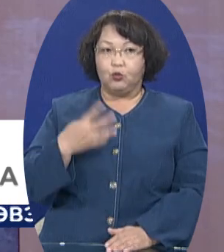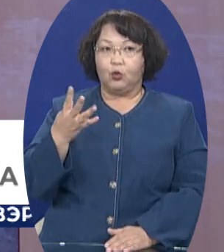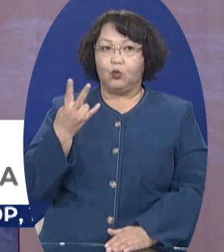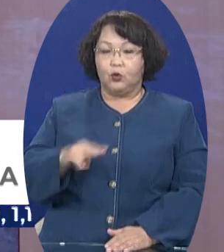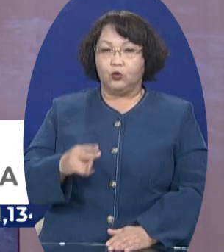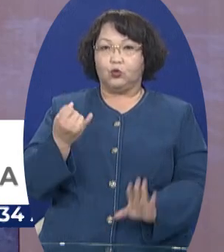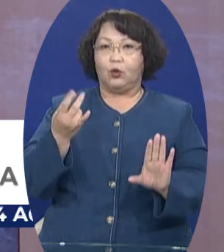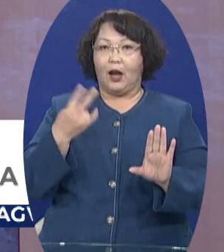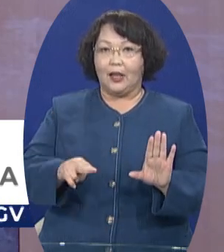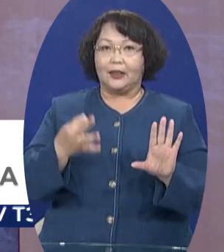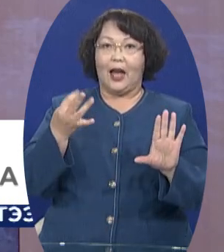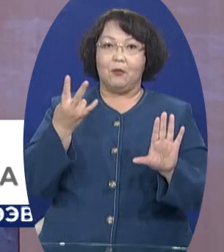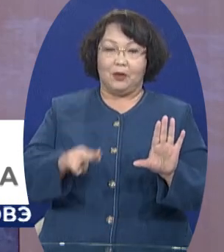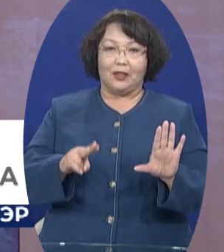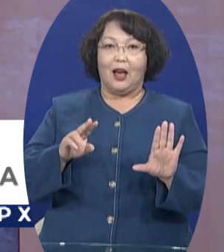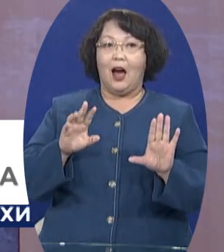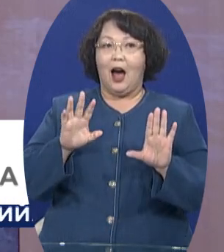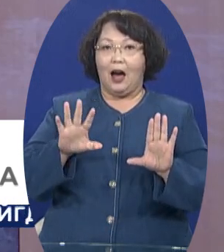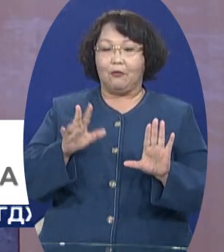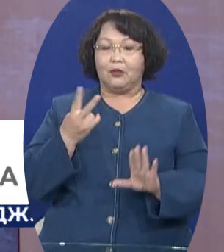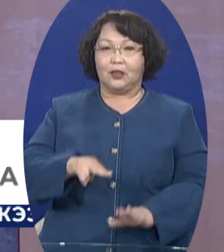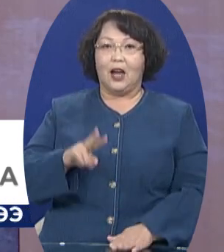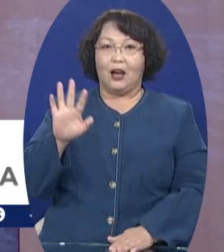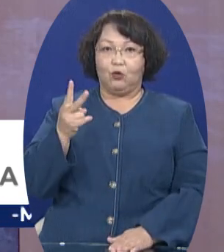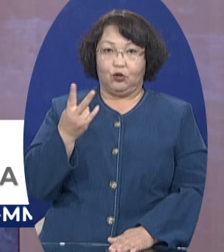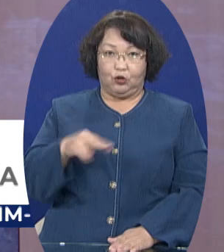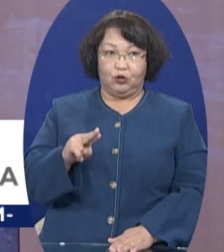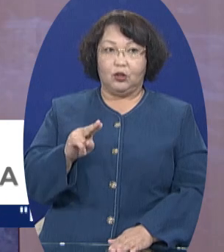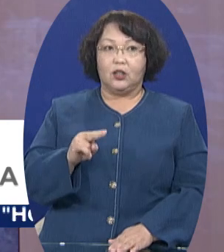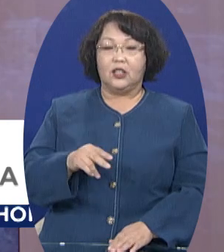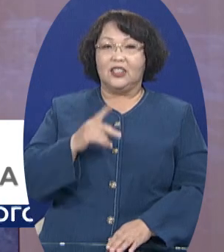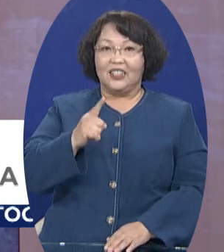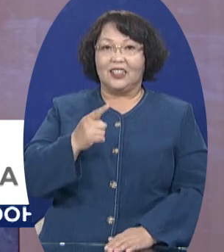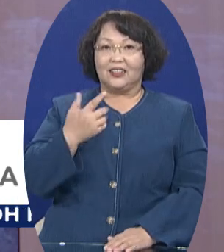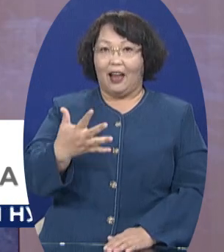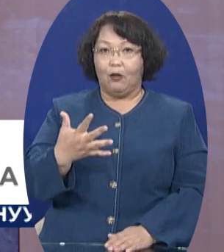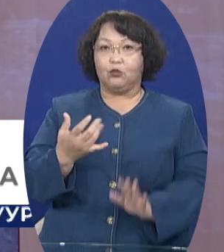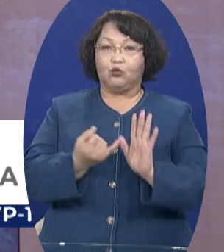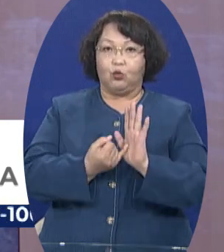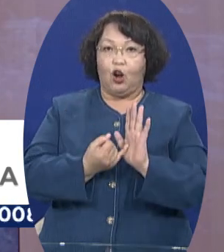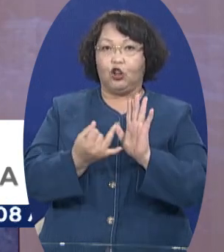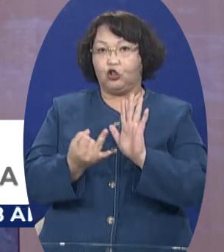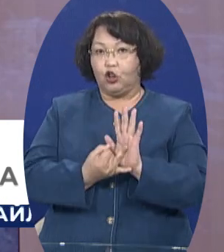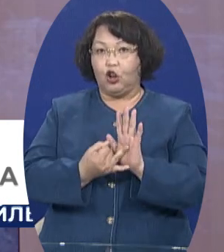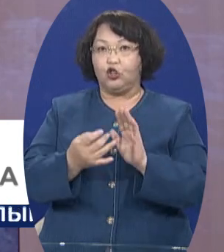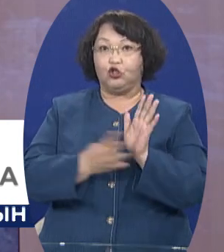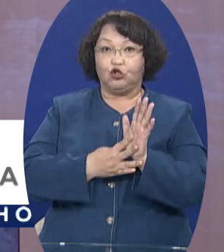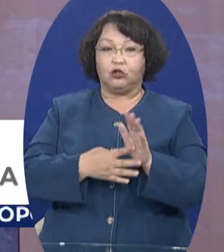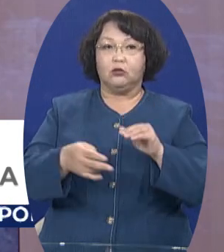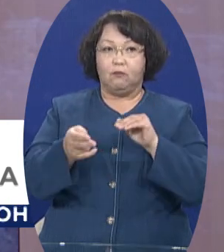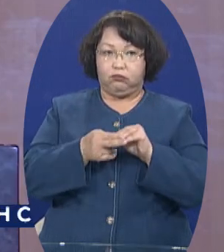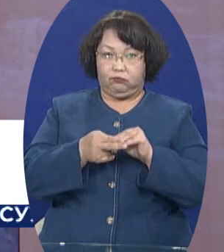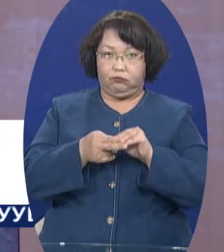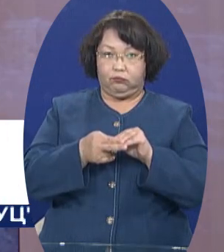12, 14-ны өдрүүдэд сондгоо тоогоор буюу 1, 3, 5, 7, 9-р цифрээр төгссөн. Улсын дугаартай тээврийн